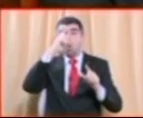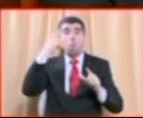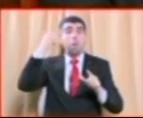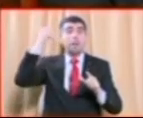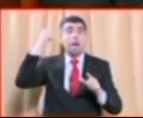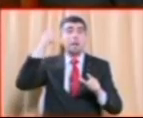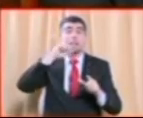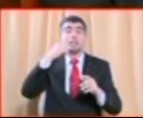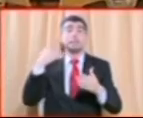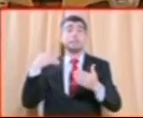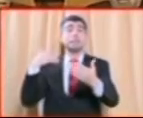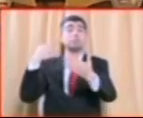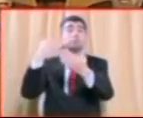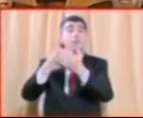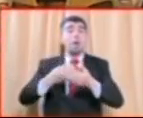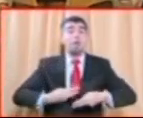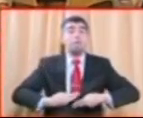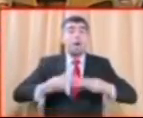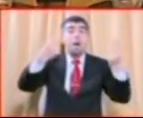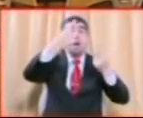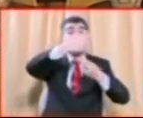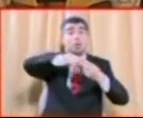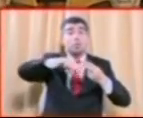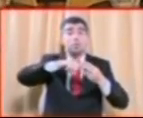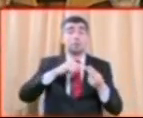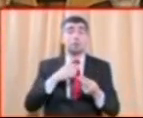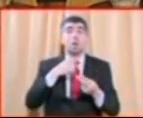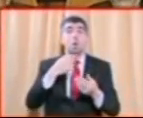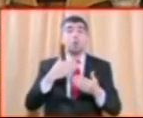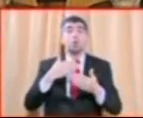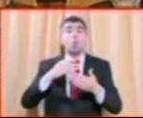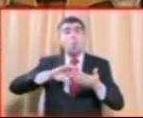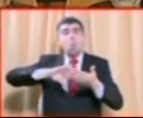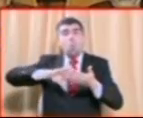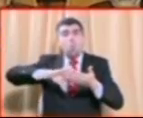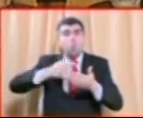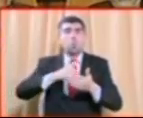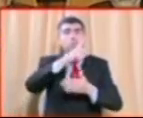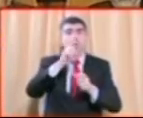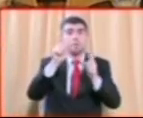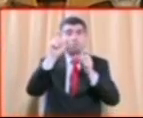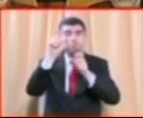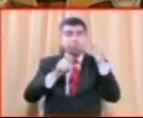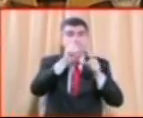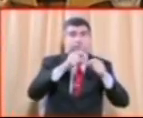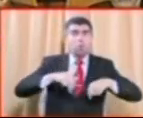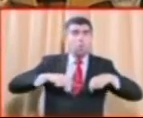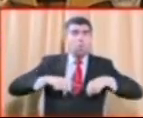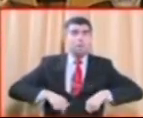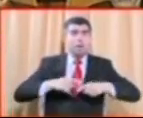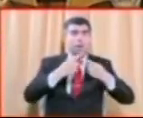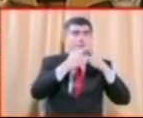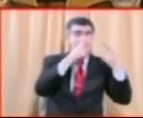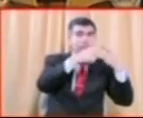الوطنية في كامل التراب المملكة، هي اللي ربطت الاتصال ديال الدولة السلطة المركزية بالمواطنين